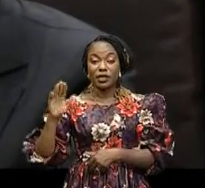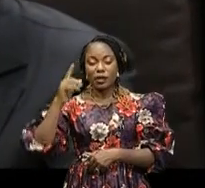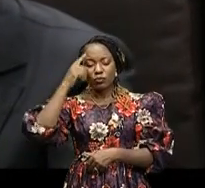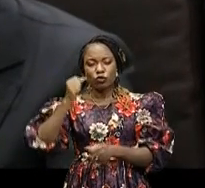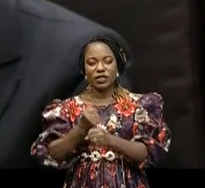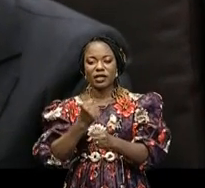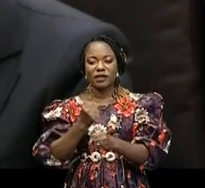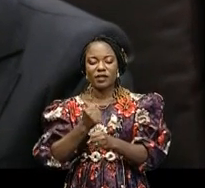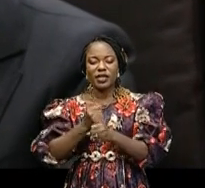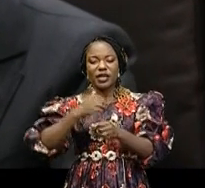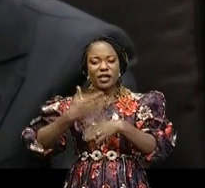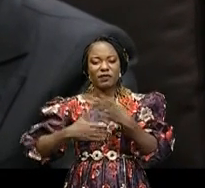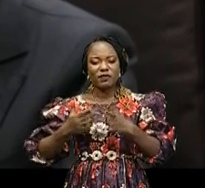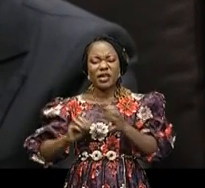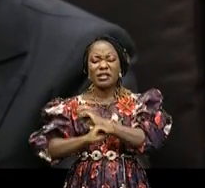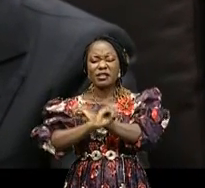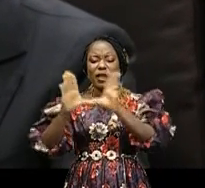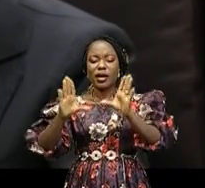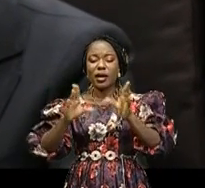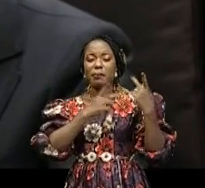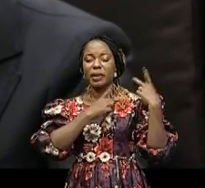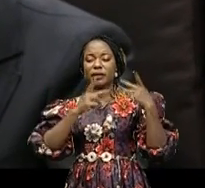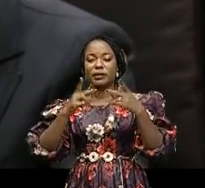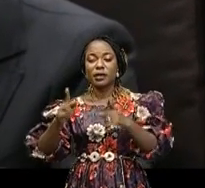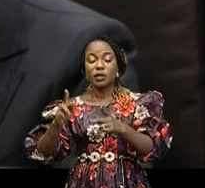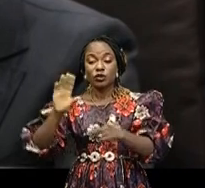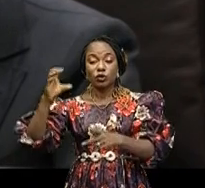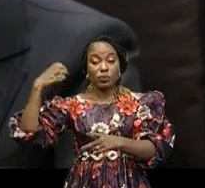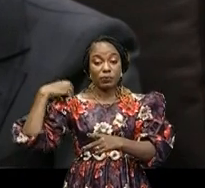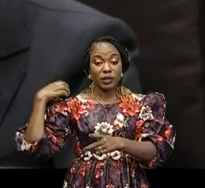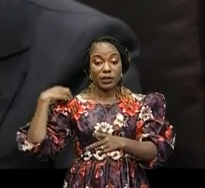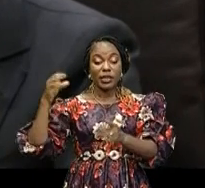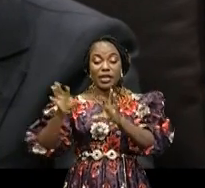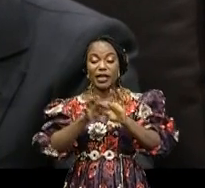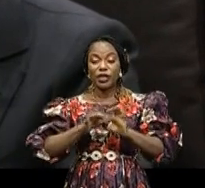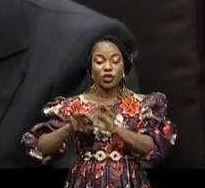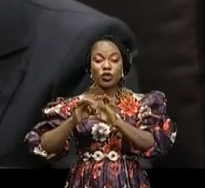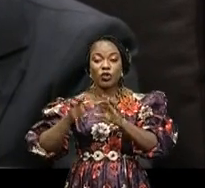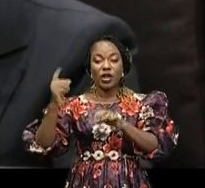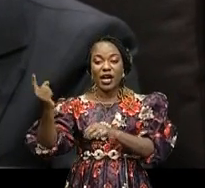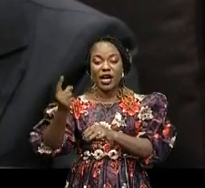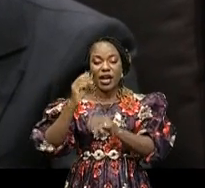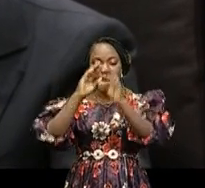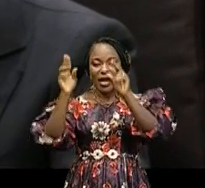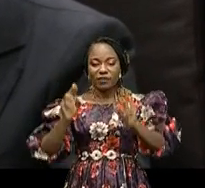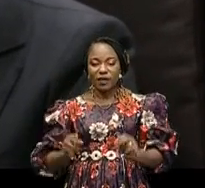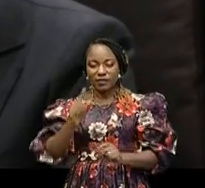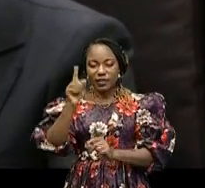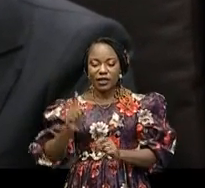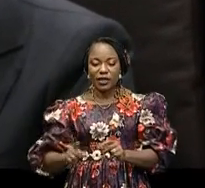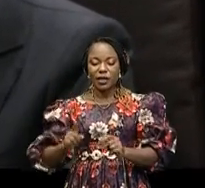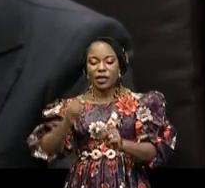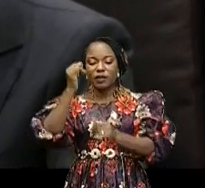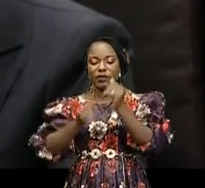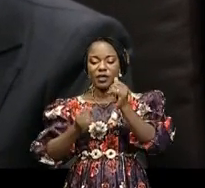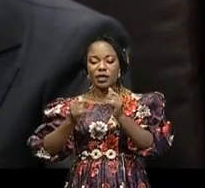le travail abattu avec brio durant son mandat à la tête de l'Union africaine qui s'est terminé le 5 février 2022